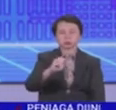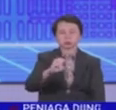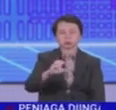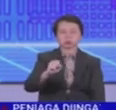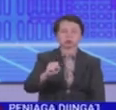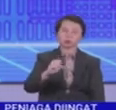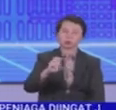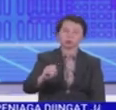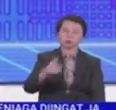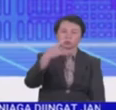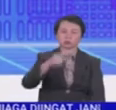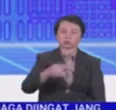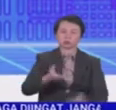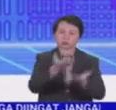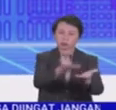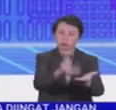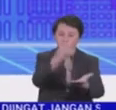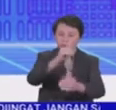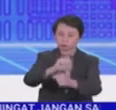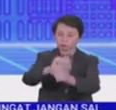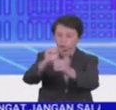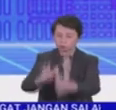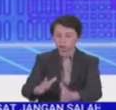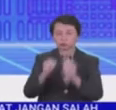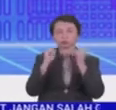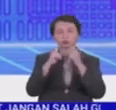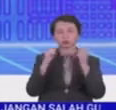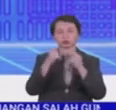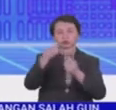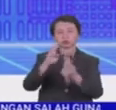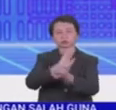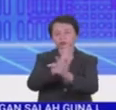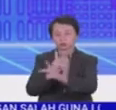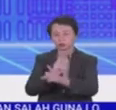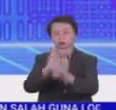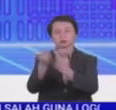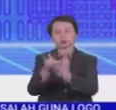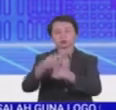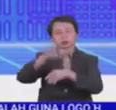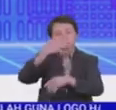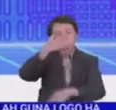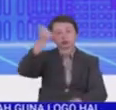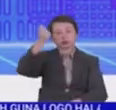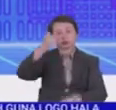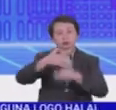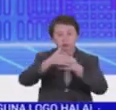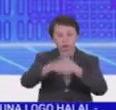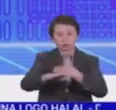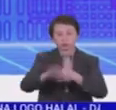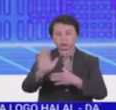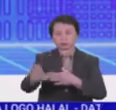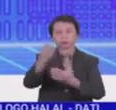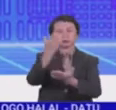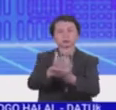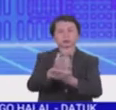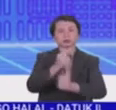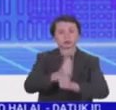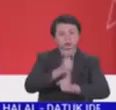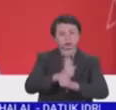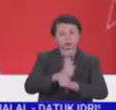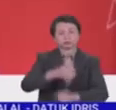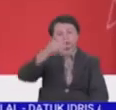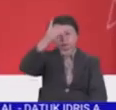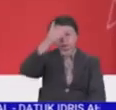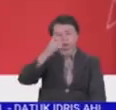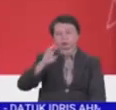swasta. Syor dikemuka bagi memastikan kebajikan pekerja sektor itu lebih terjamin selepas persaraan. Menurut